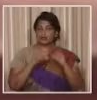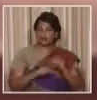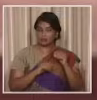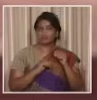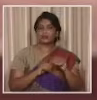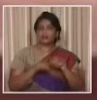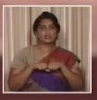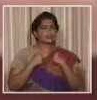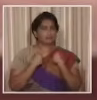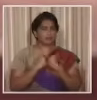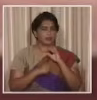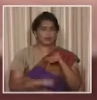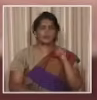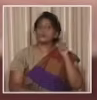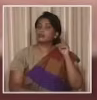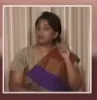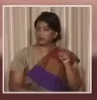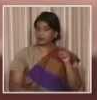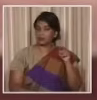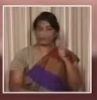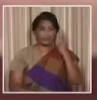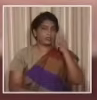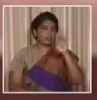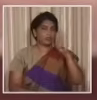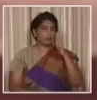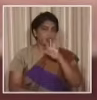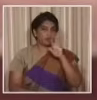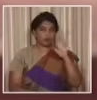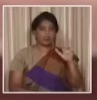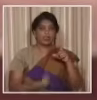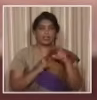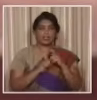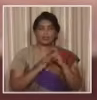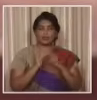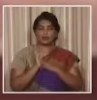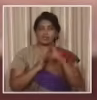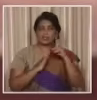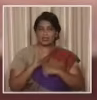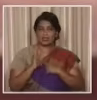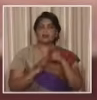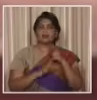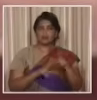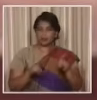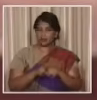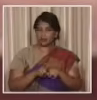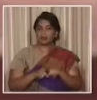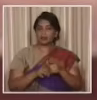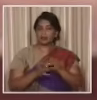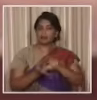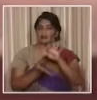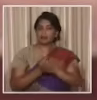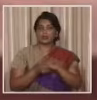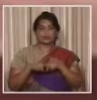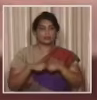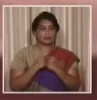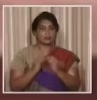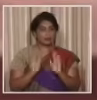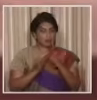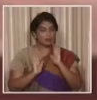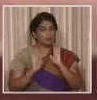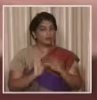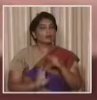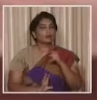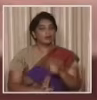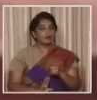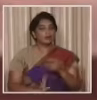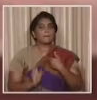කියලා සමිතියක් තියෙනවා ඒක 1999 දී මුජාරත් මැතිතුමා තමයි පනත ඉදිරිපත් කළ සංස්ථාපනය කළ ඒ සමිතිය හැදුවේ හැබැයි ගරු